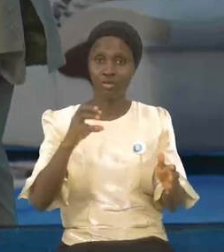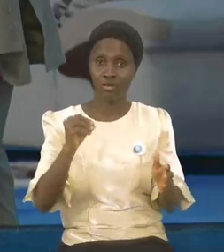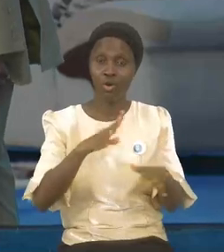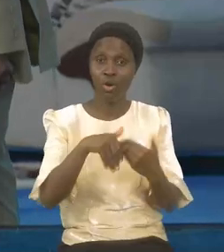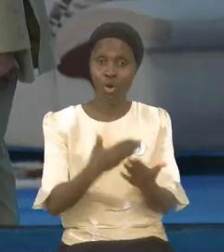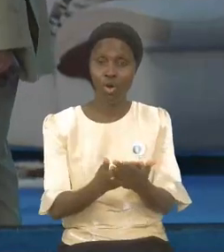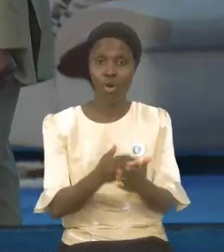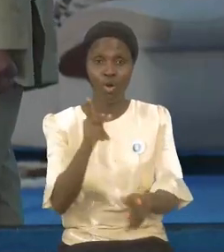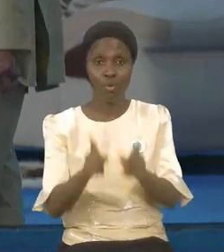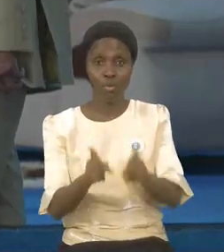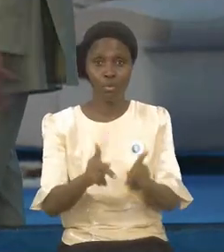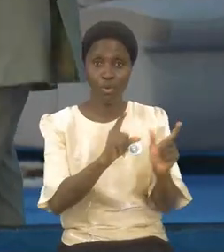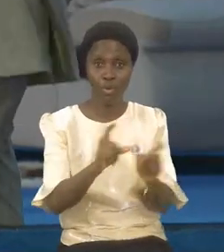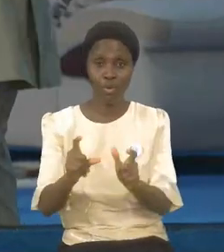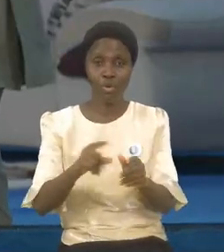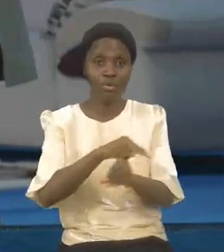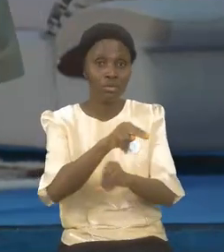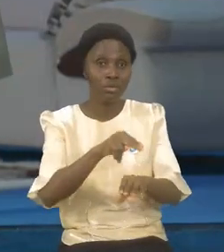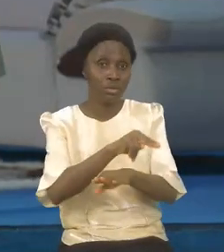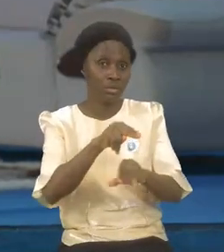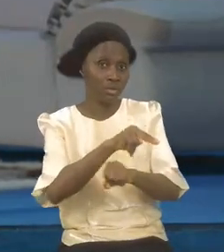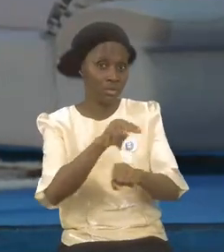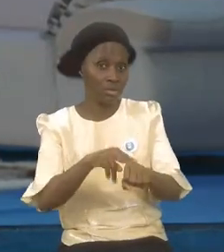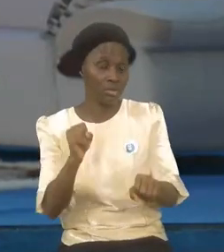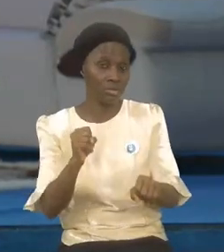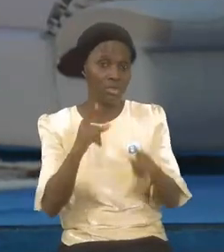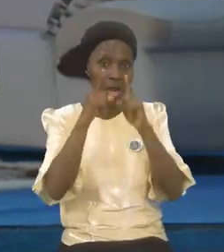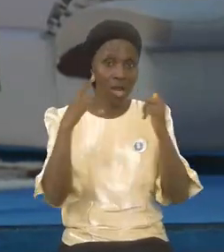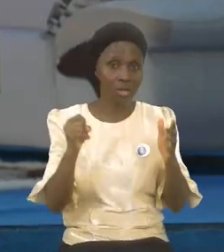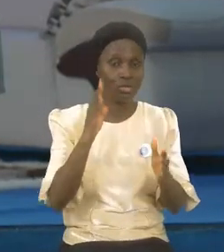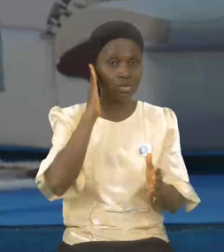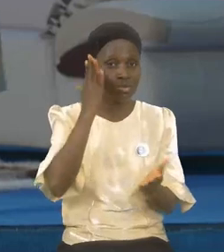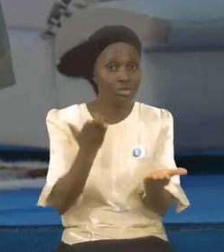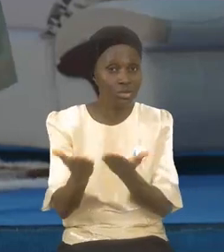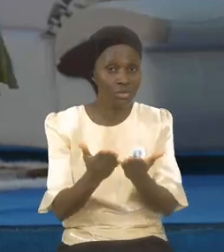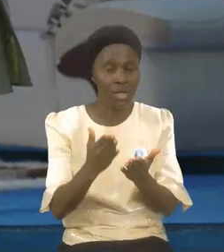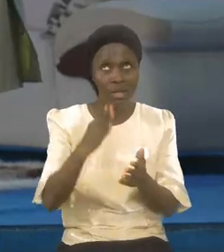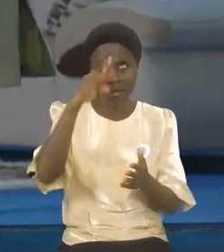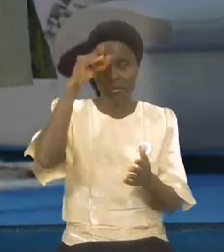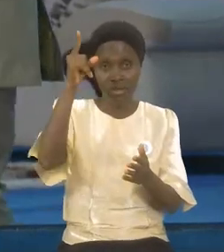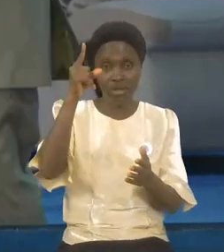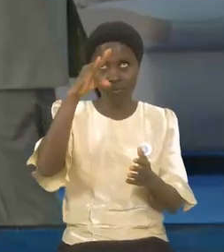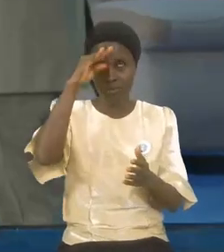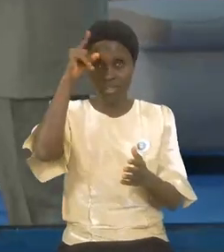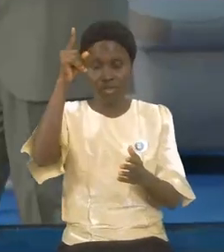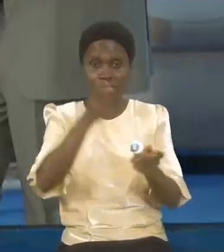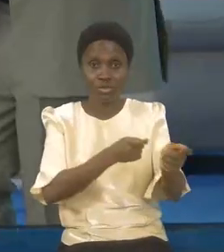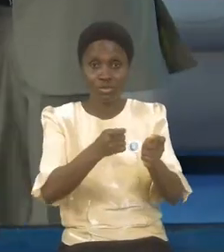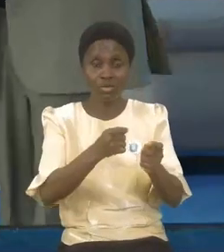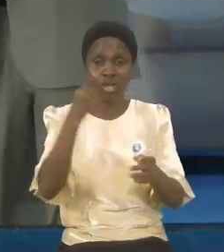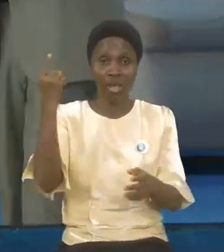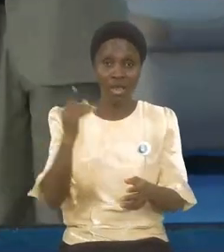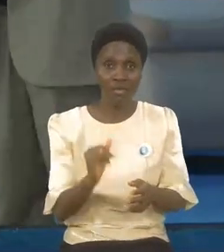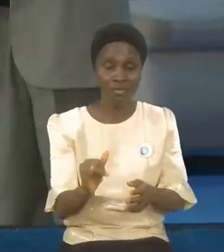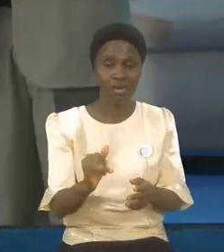Et donc, toutes les nations, tous les peuples, les nations et les hommes de toute langue le servirent. Sa